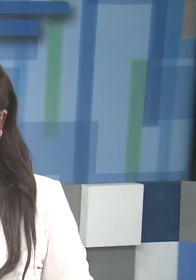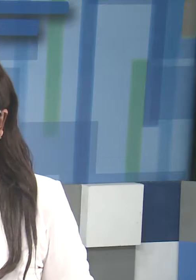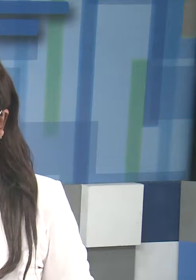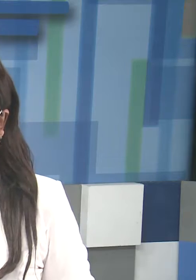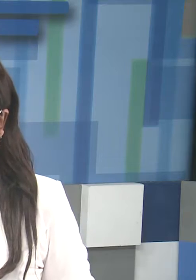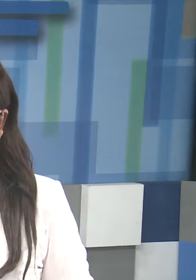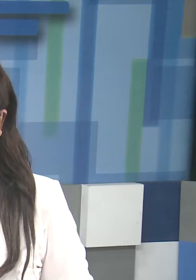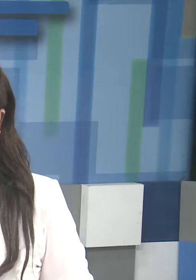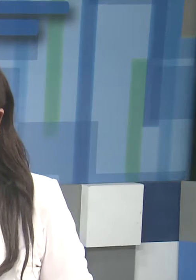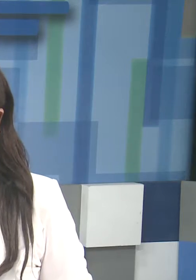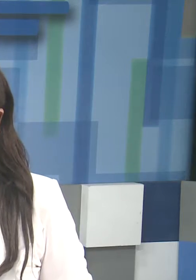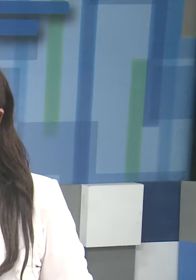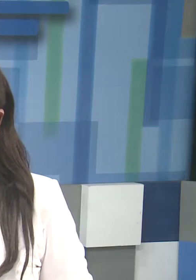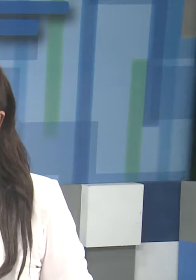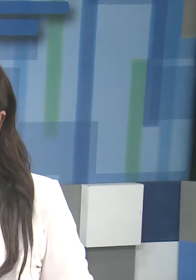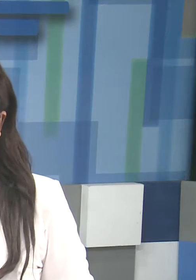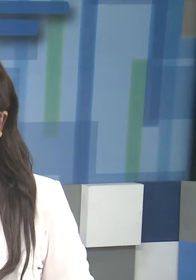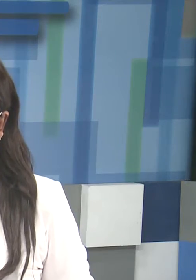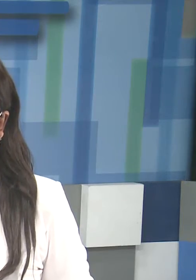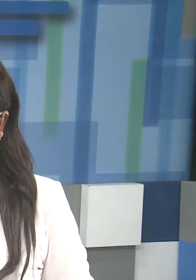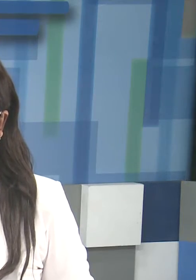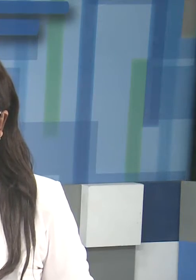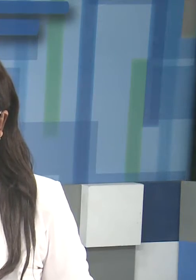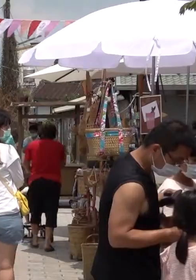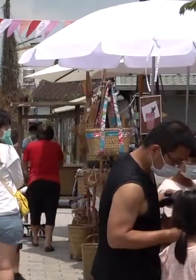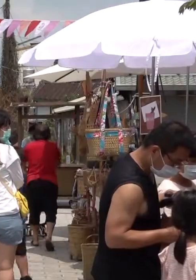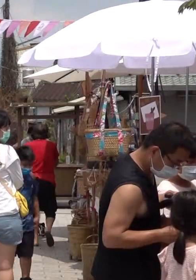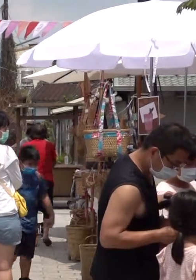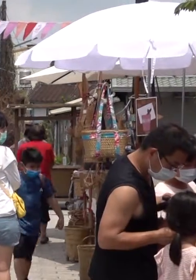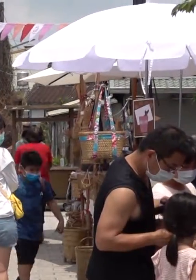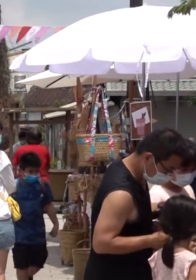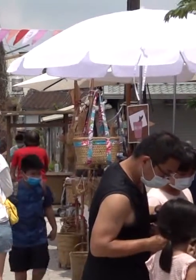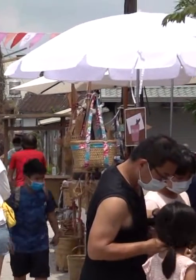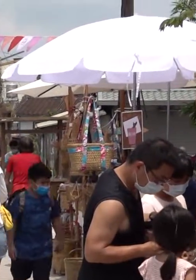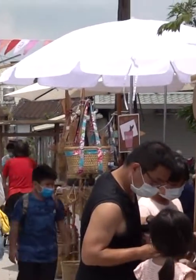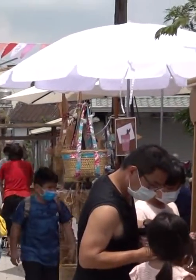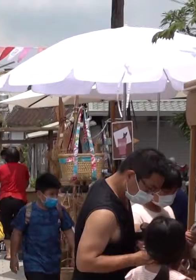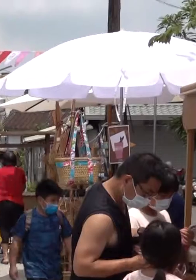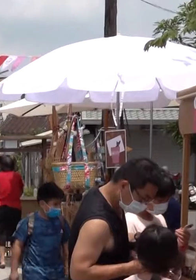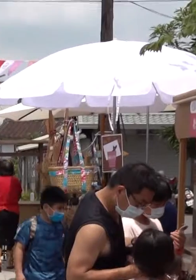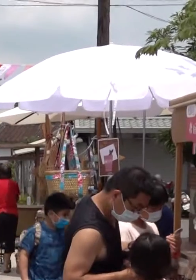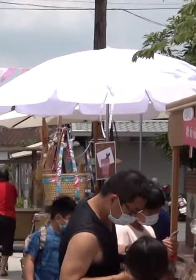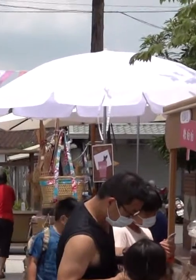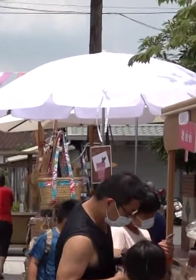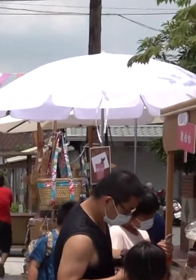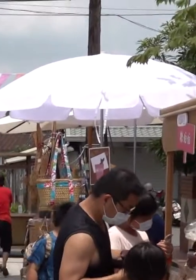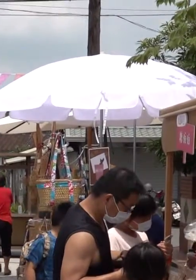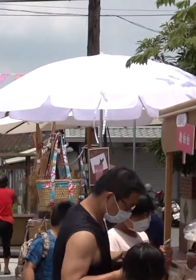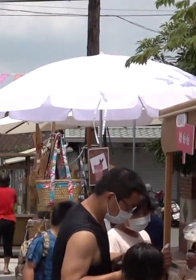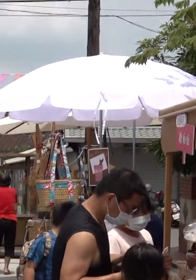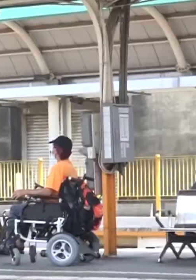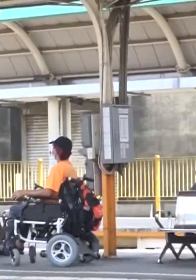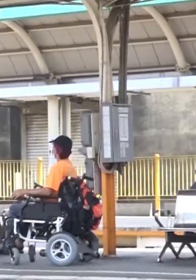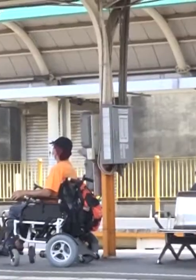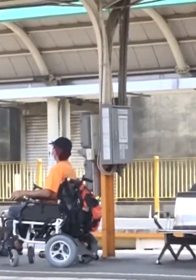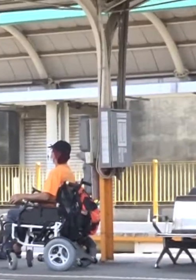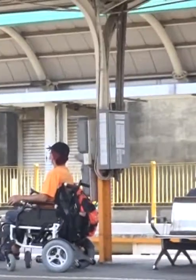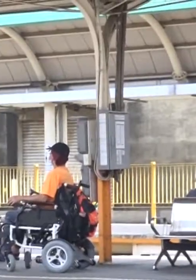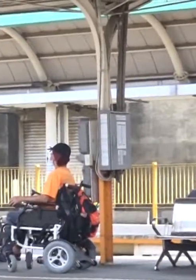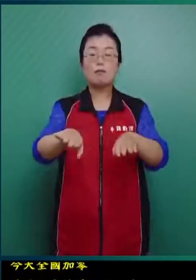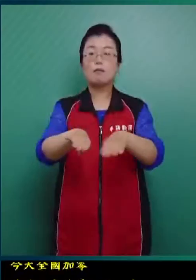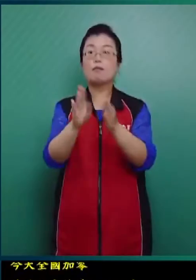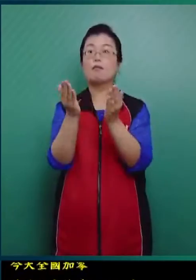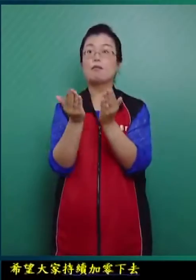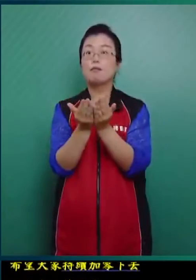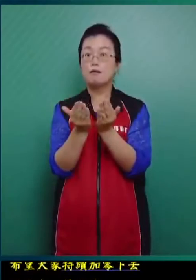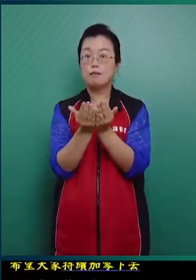民众，避免讲出现难以控制的疫情。 中秋节连假马上就要来到，台南市有高有两万人的返乡